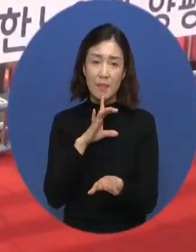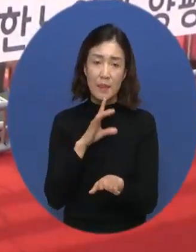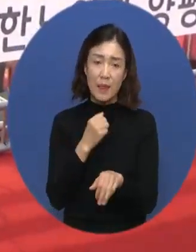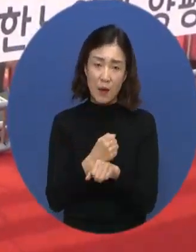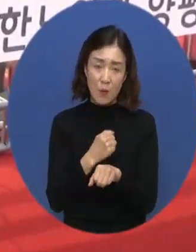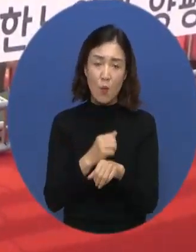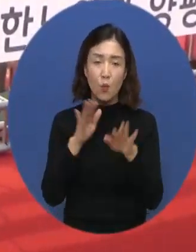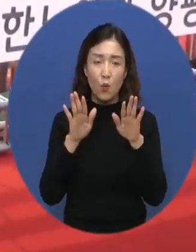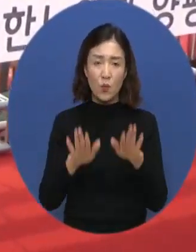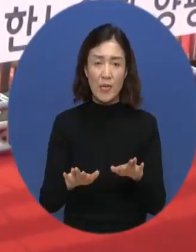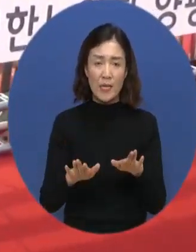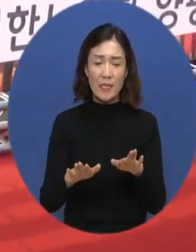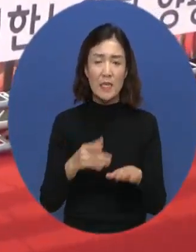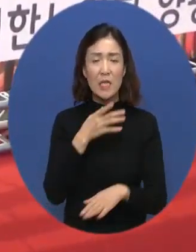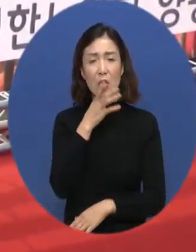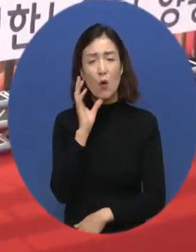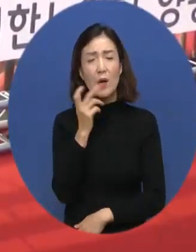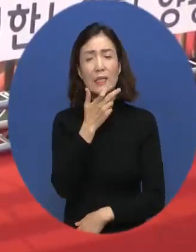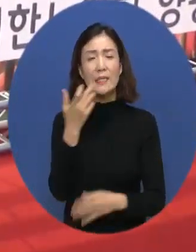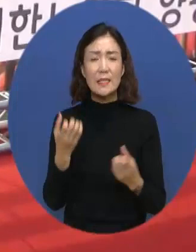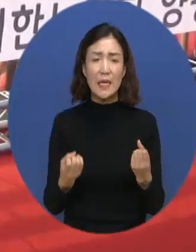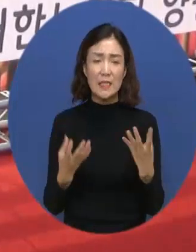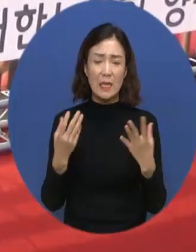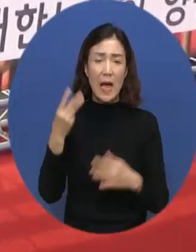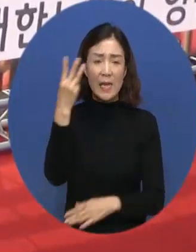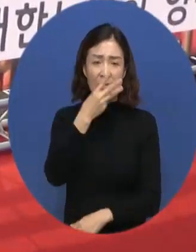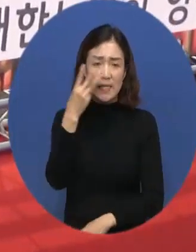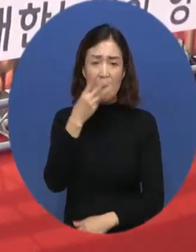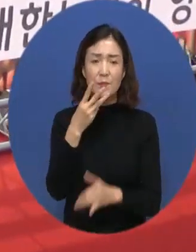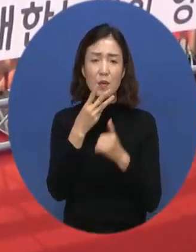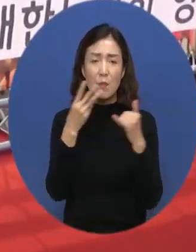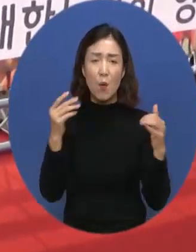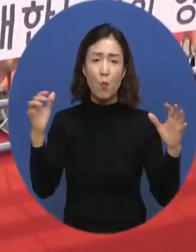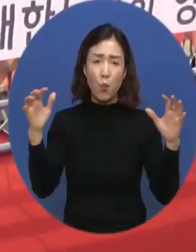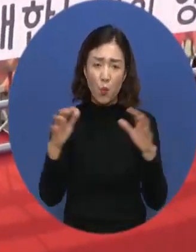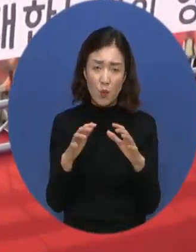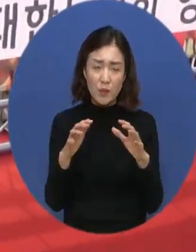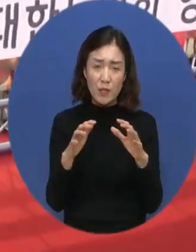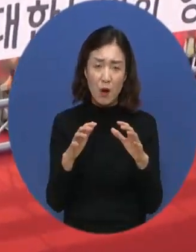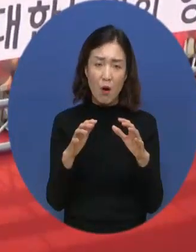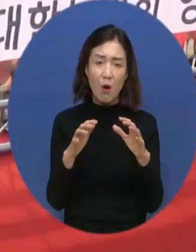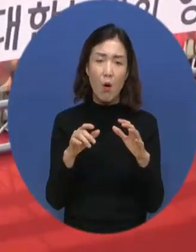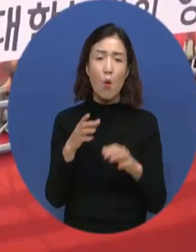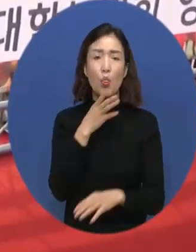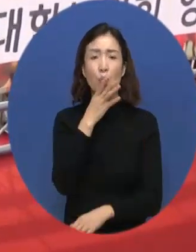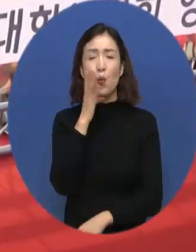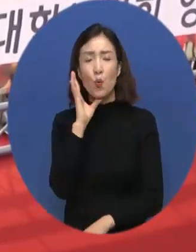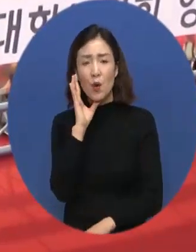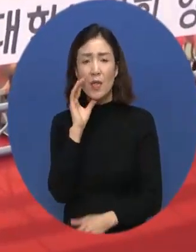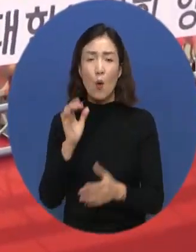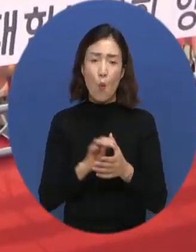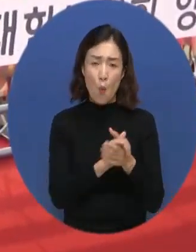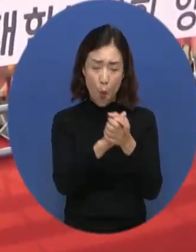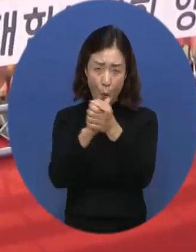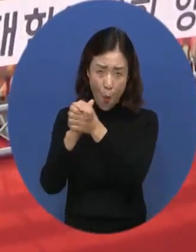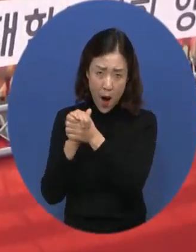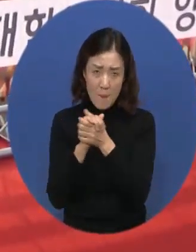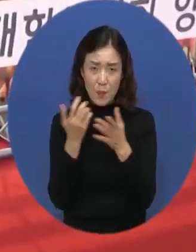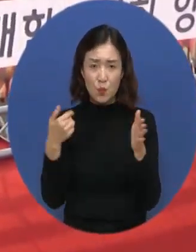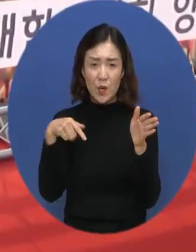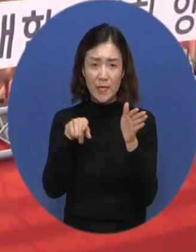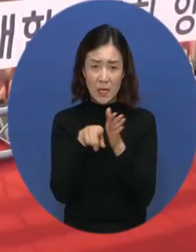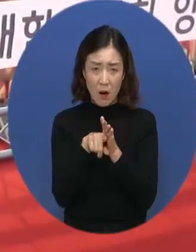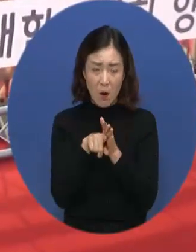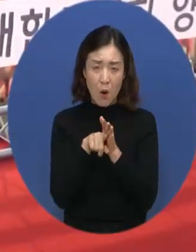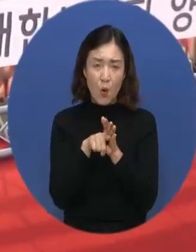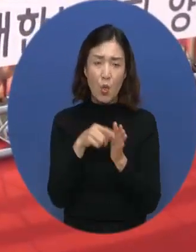오늘은 경로 큰 잔치로 한 3,000명 모여서 우리 양평군 노인의 화합과 단합을 위해서